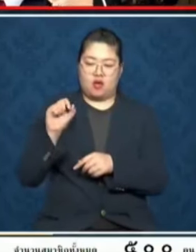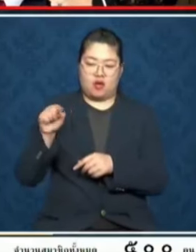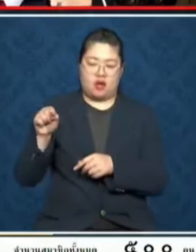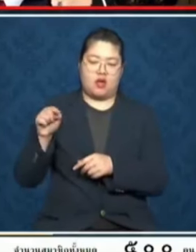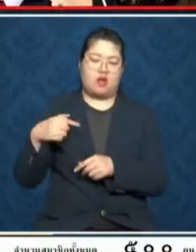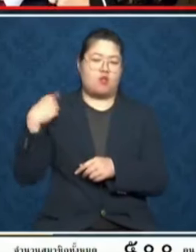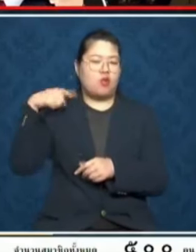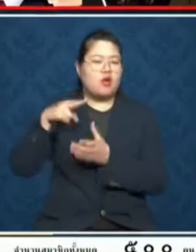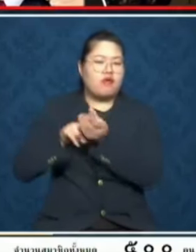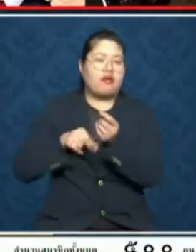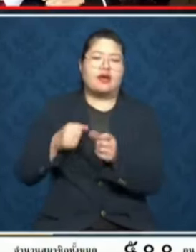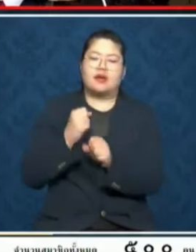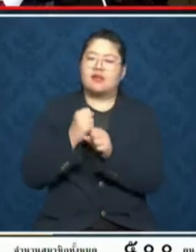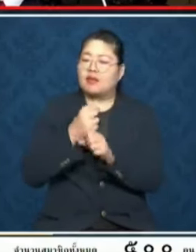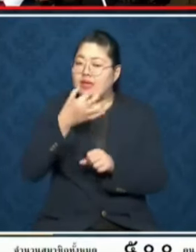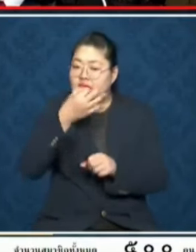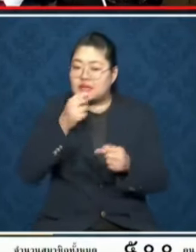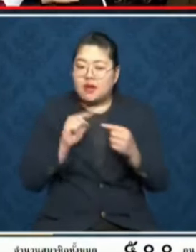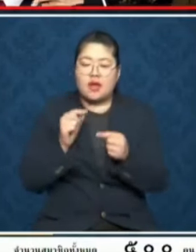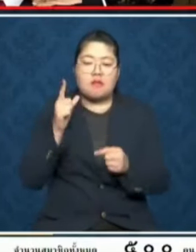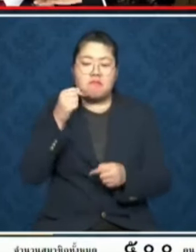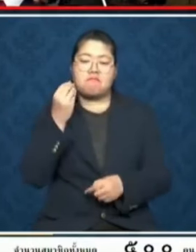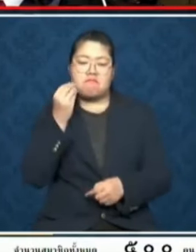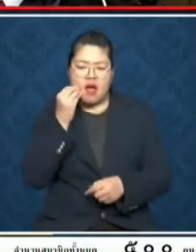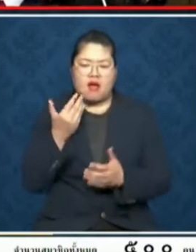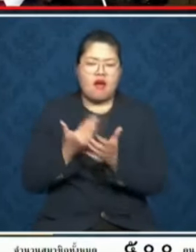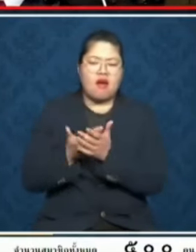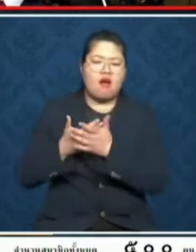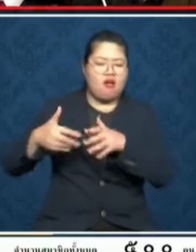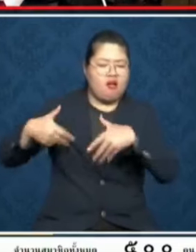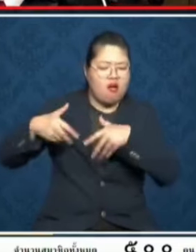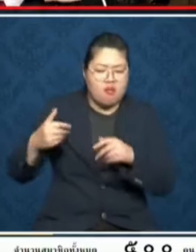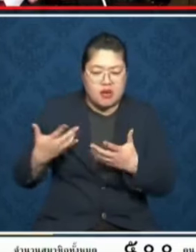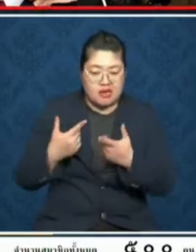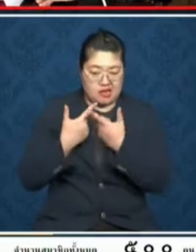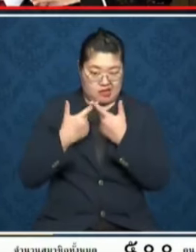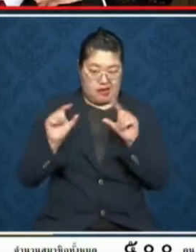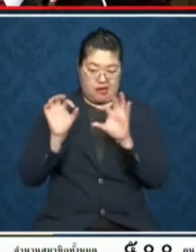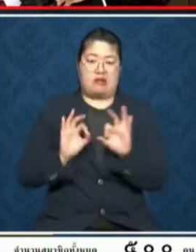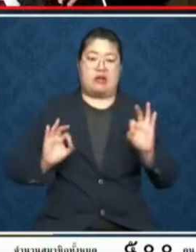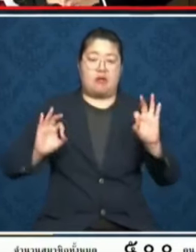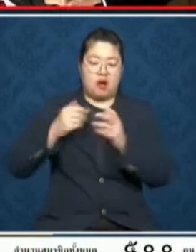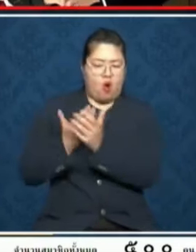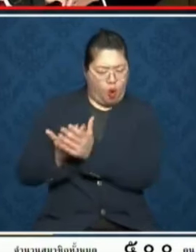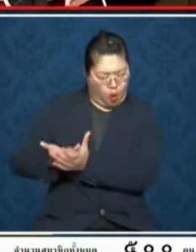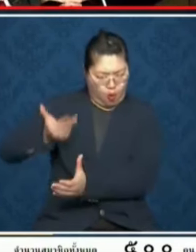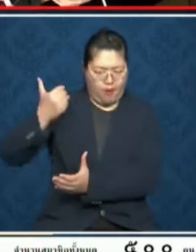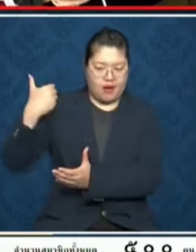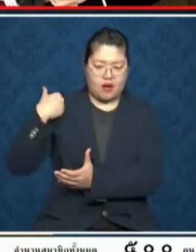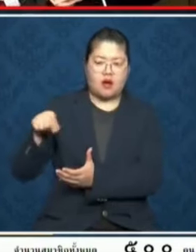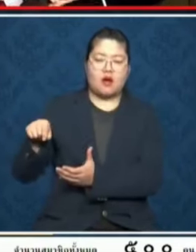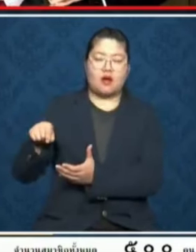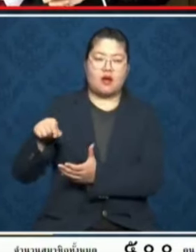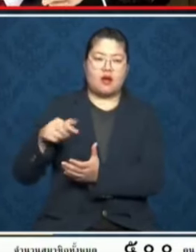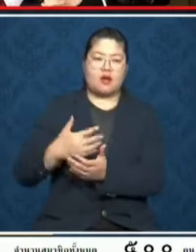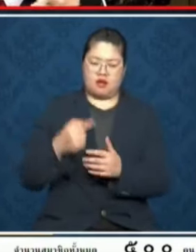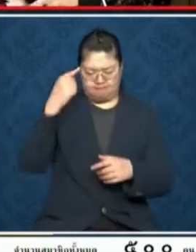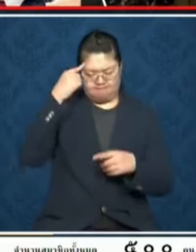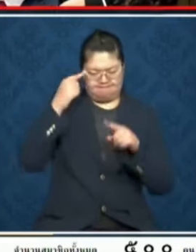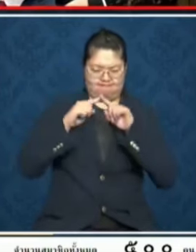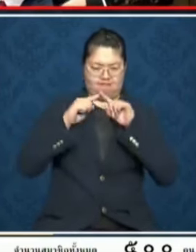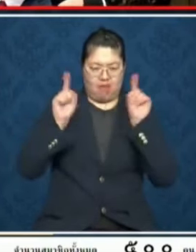แม่บ้านเท่านั้นเป็นแม่บ้านที่ไม่มีรายได้แต่กลับมีทรัพย์สินที่มั่งคั่งและที่ฉันคิดว่าหลายๆคนก็คงจะแปลก